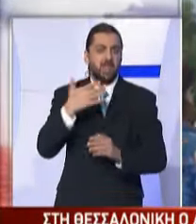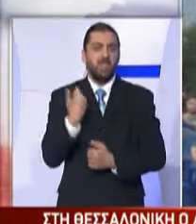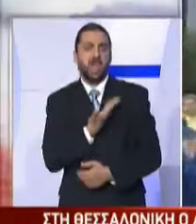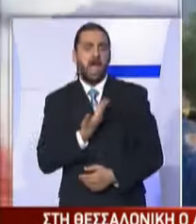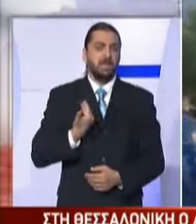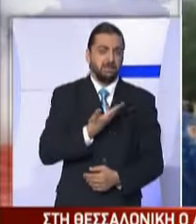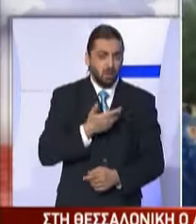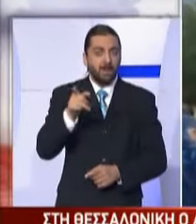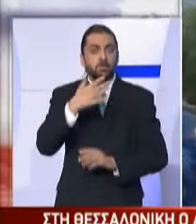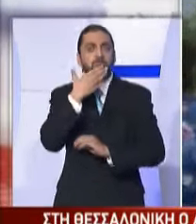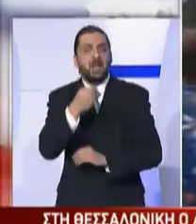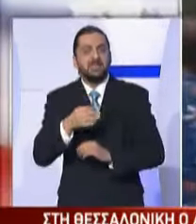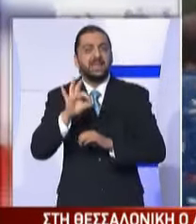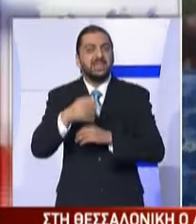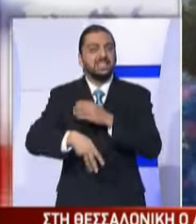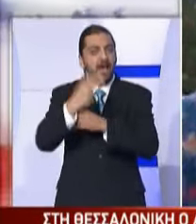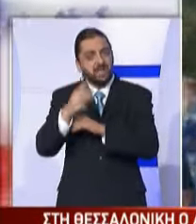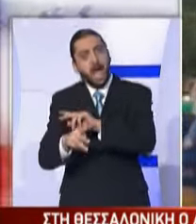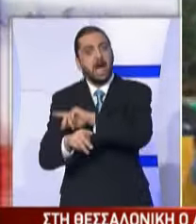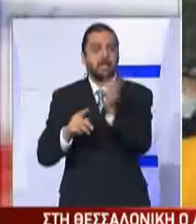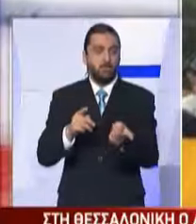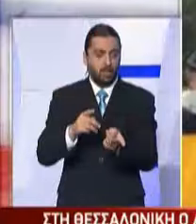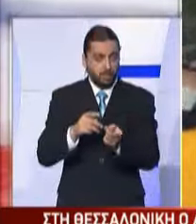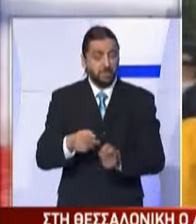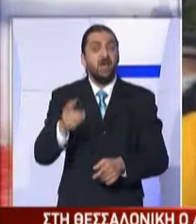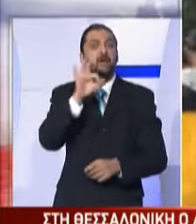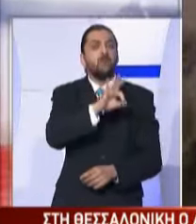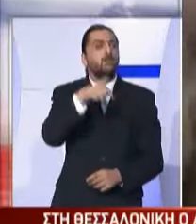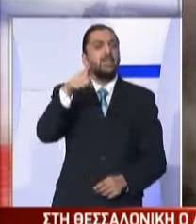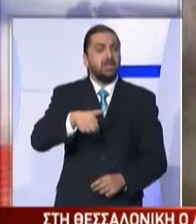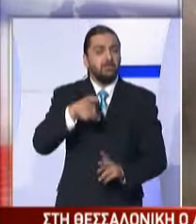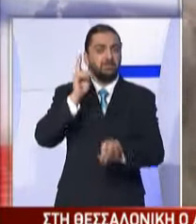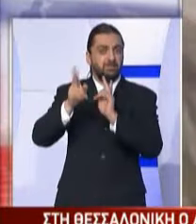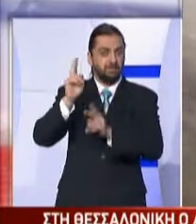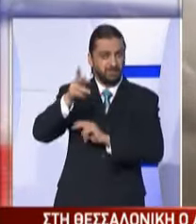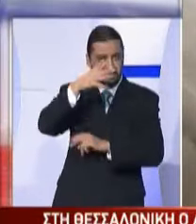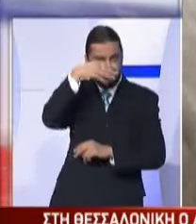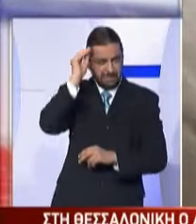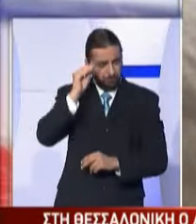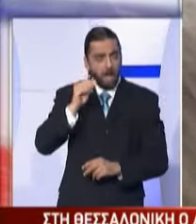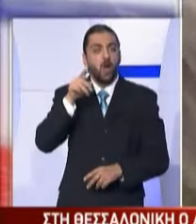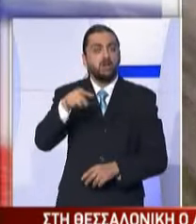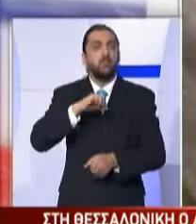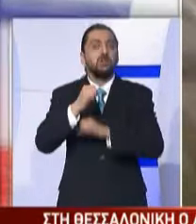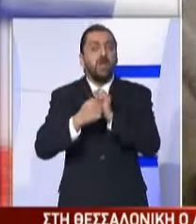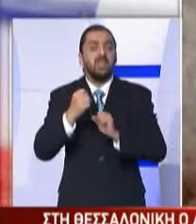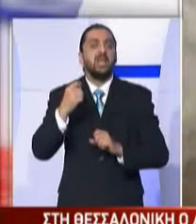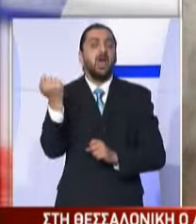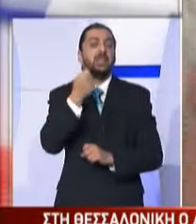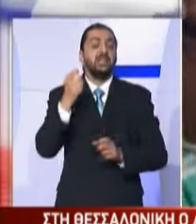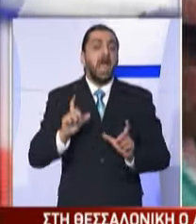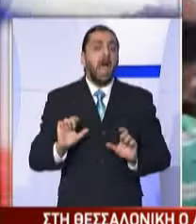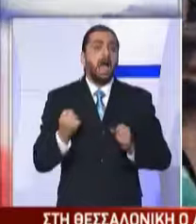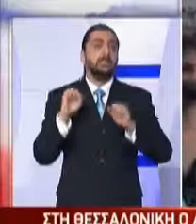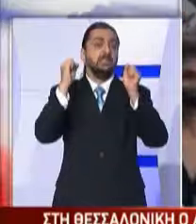άλλου άκρου της Χρυσής Αυγής. Η Φόφη Γεννηματά κατηγόρησε τον πρόεδρο του ΣΥΡΙΖΑ για προσπάθεια οικειοποίησης της εθνικής αντίστασης. Στο μεταξύ,